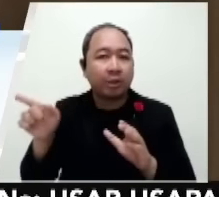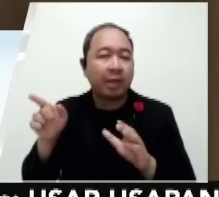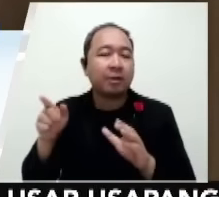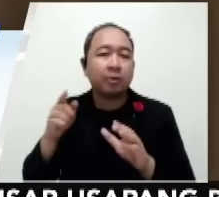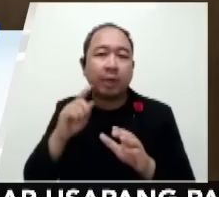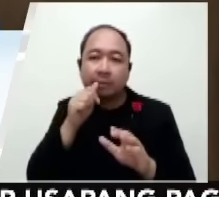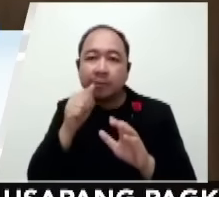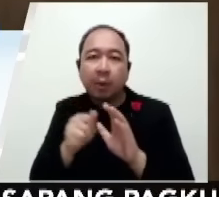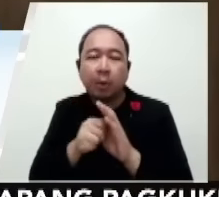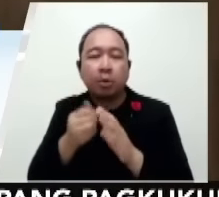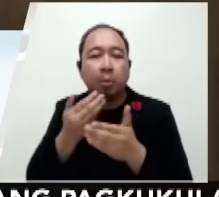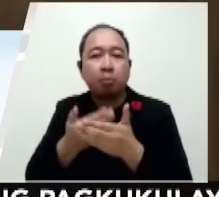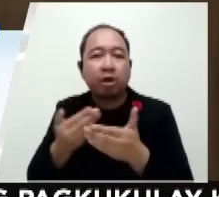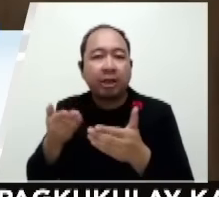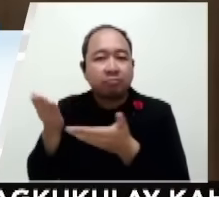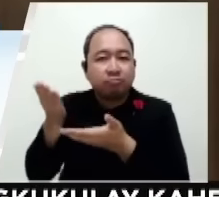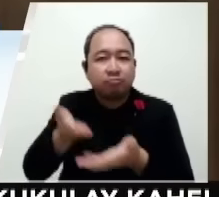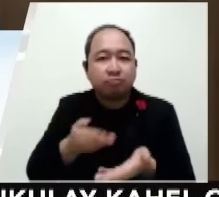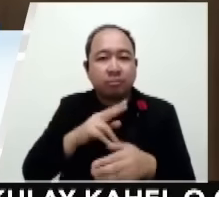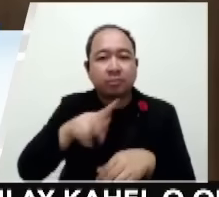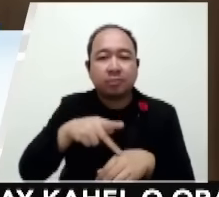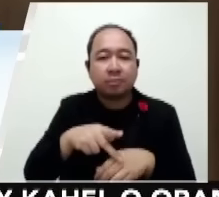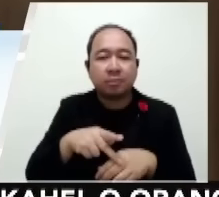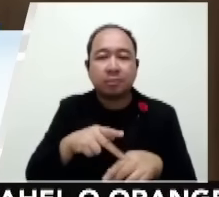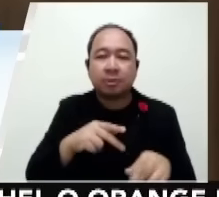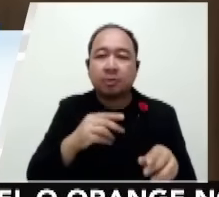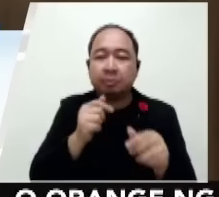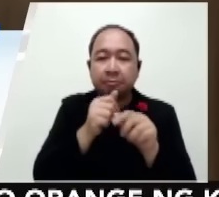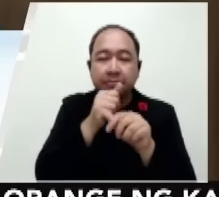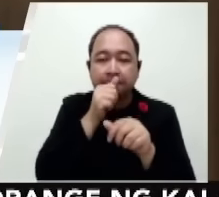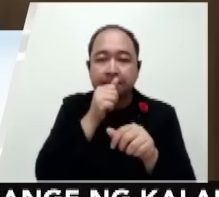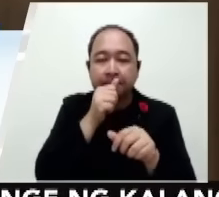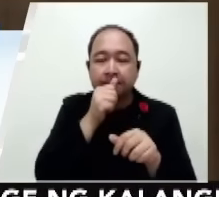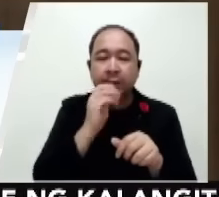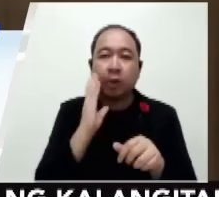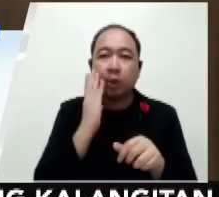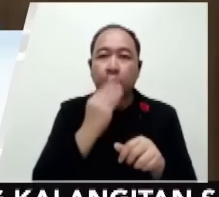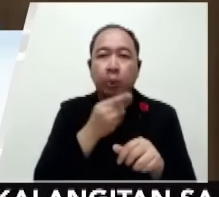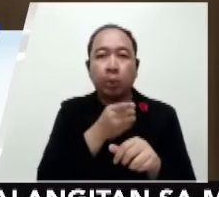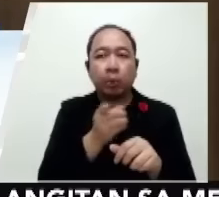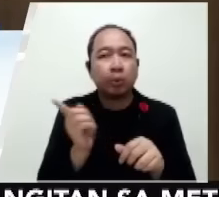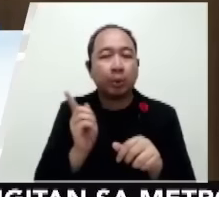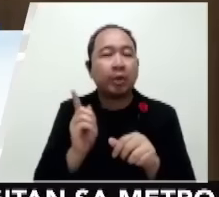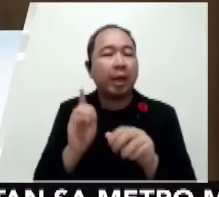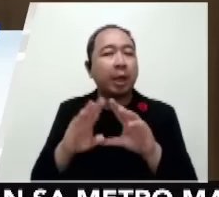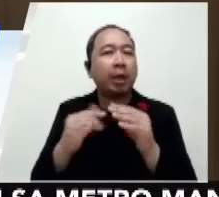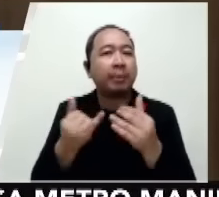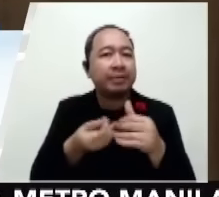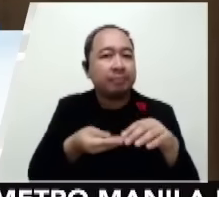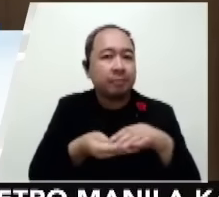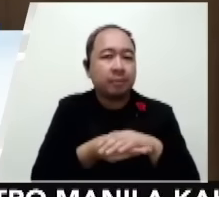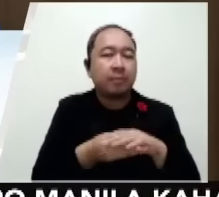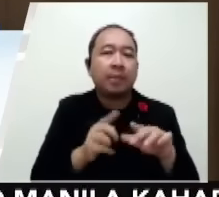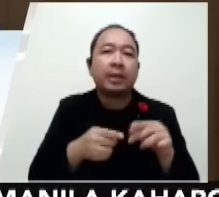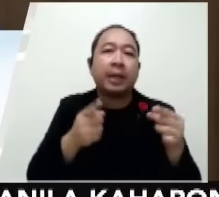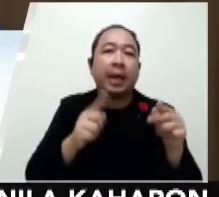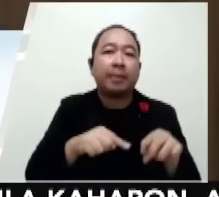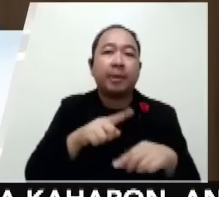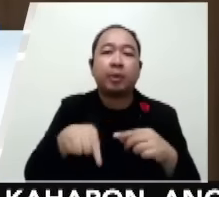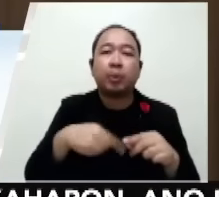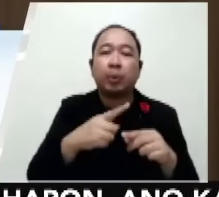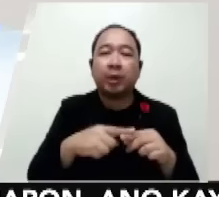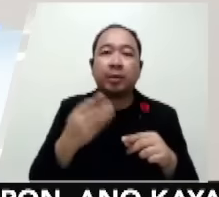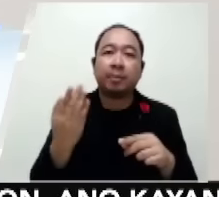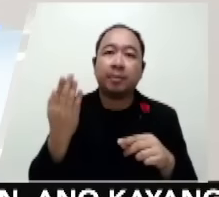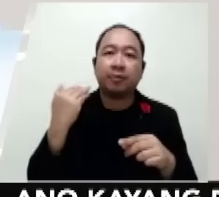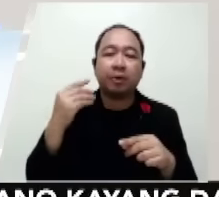ng diretsyo ni Secretary Francisco Chu Laurel Jr. kung sino ang nanuhol. Pero nangyari daw yan ng mabiso sa isang condemnation